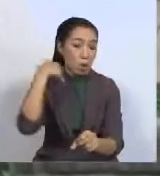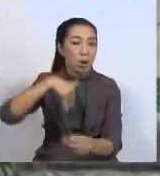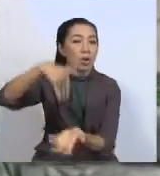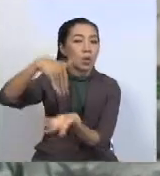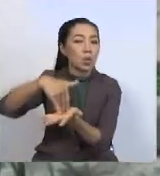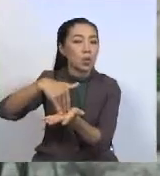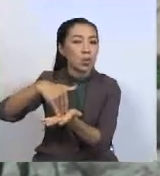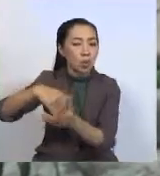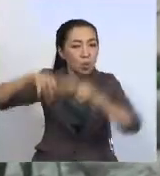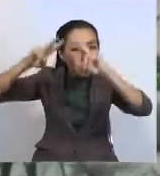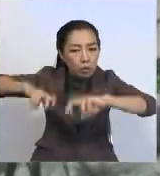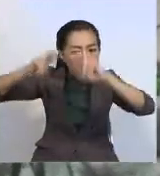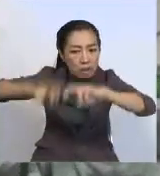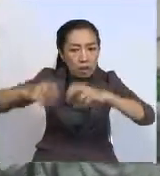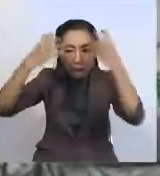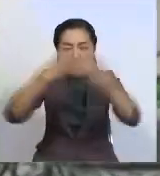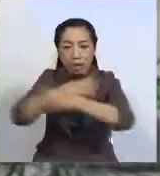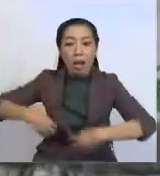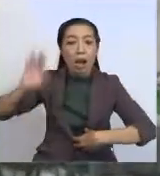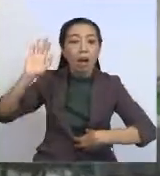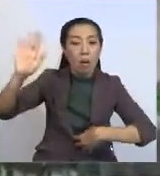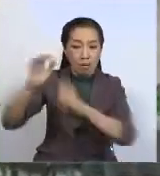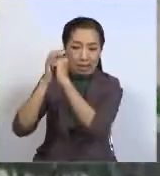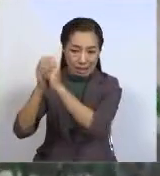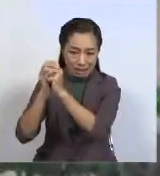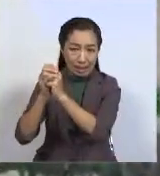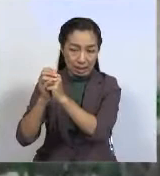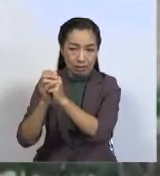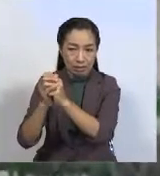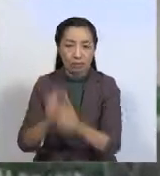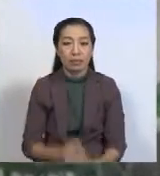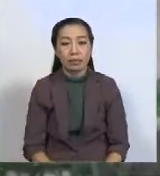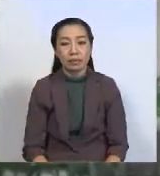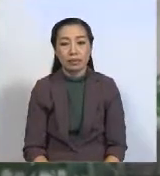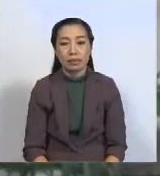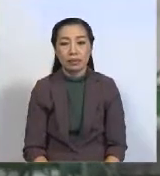รักษ์แพนด้ายักษ์เขตอนุรักษ์วู่หลงเมืองเฉิงตูมณฑลเสฉวนของสาธารณ